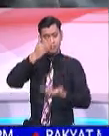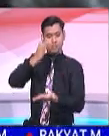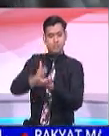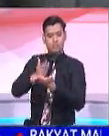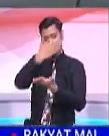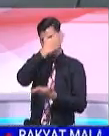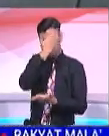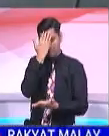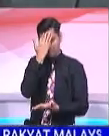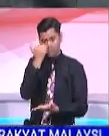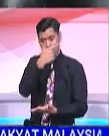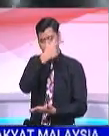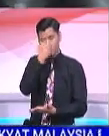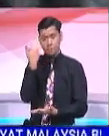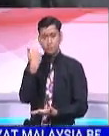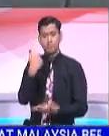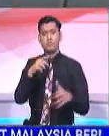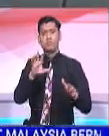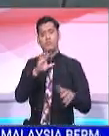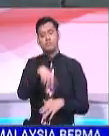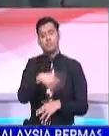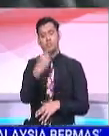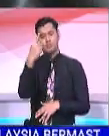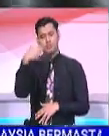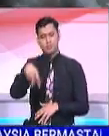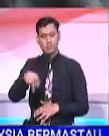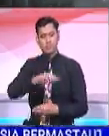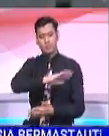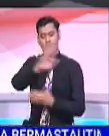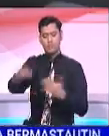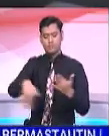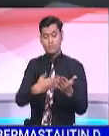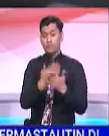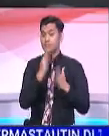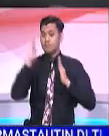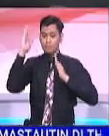berikutan pelaksanaan Perintah Kawalan Pergerakan di seluruh negara sebelum ini.